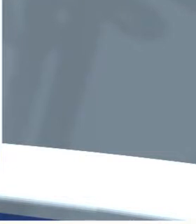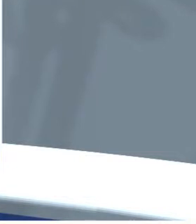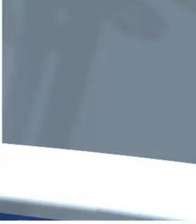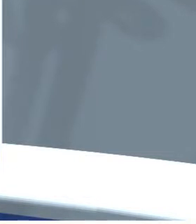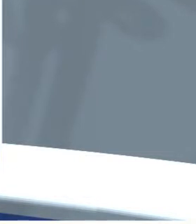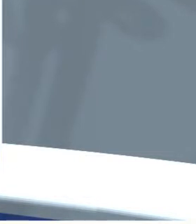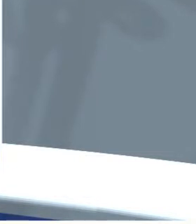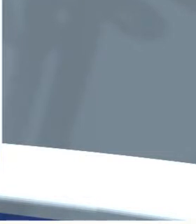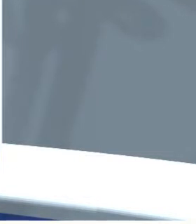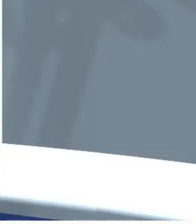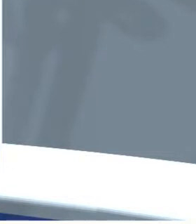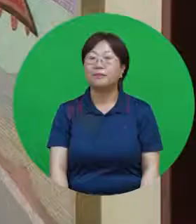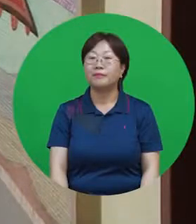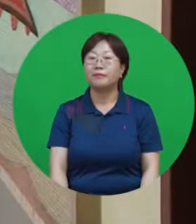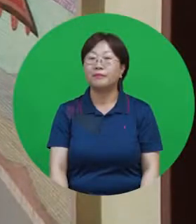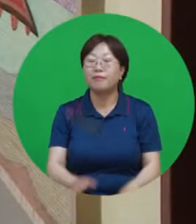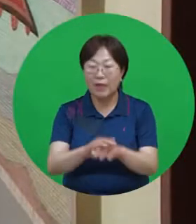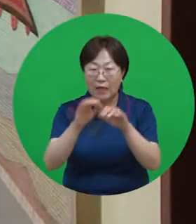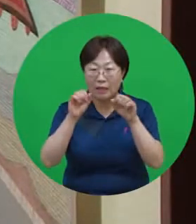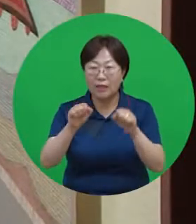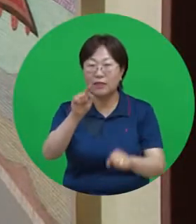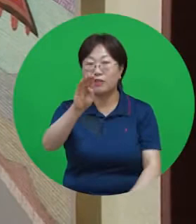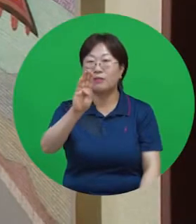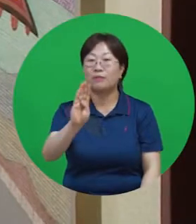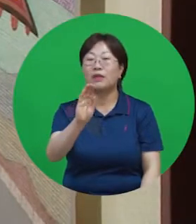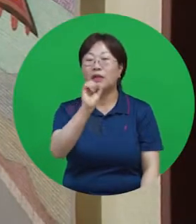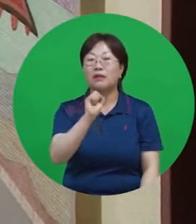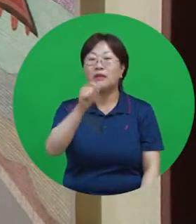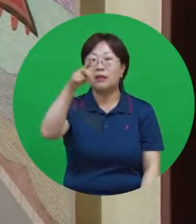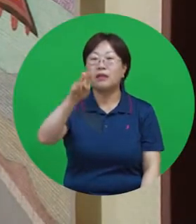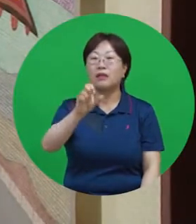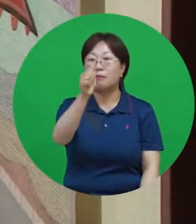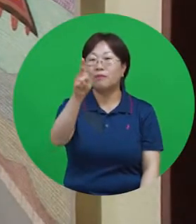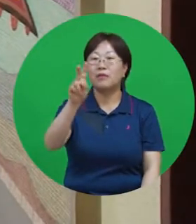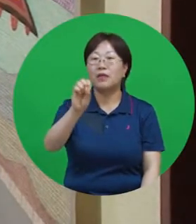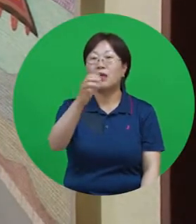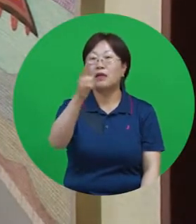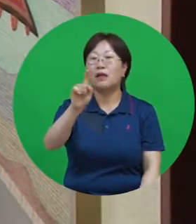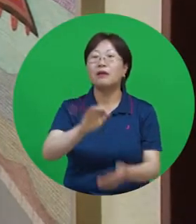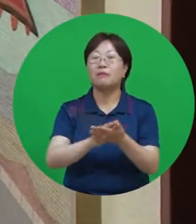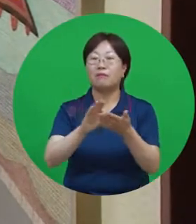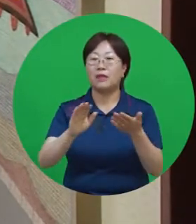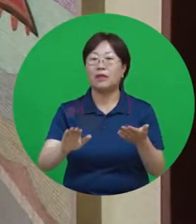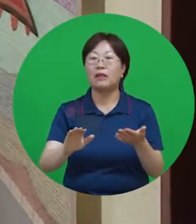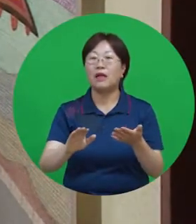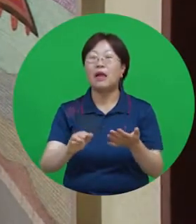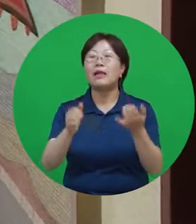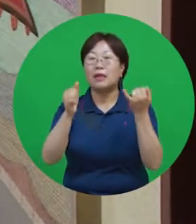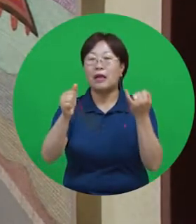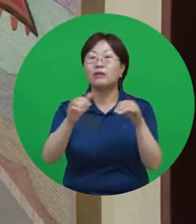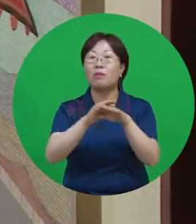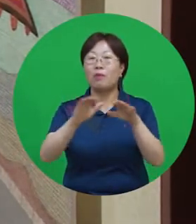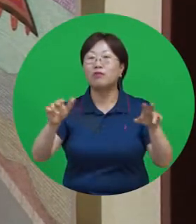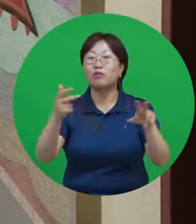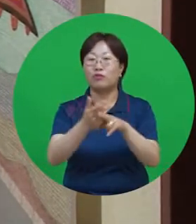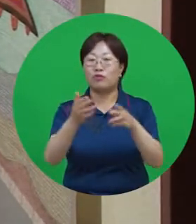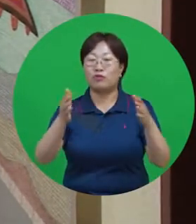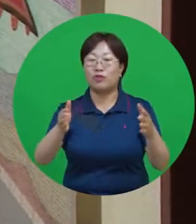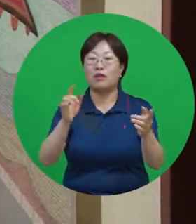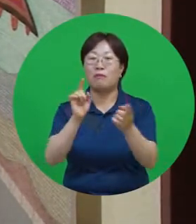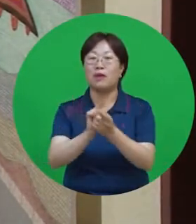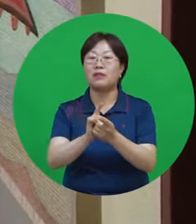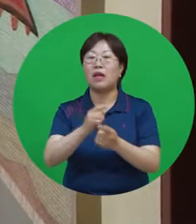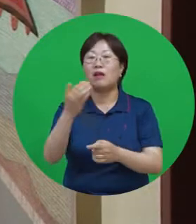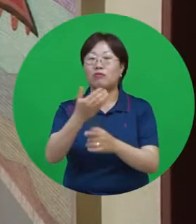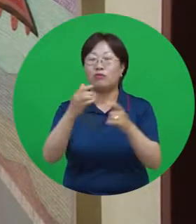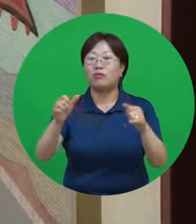함께 보겠습니다 안녕하세요 gds 국민이면 김양 내 이름이라 음 양성 평등이 주말 난 맞아